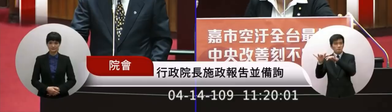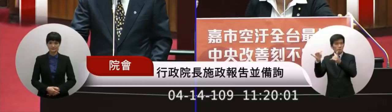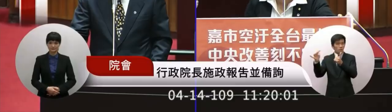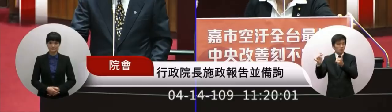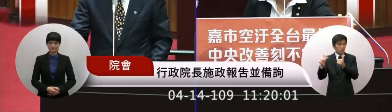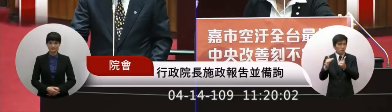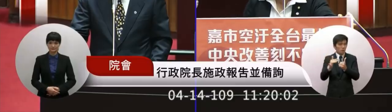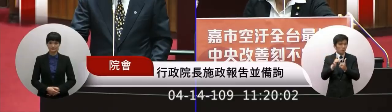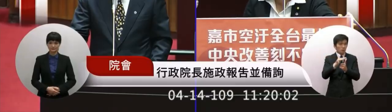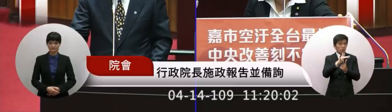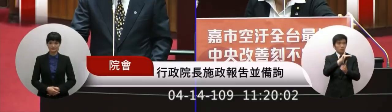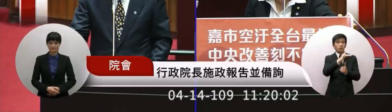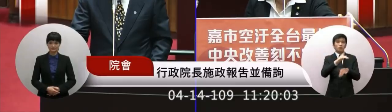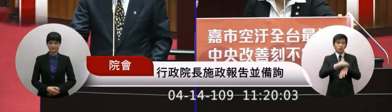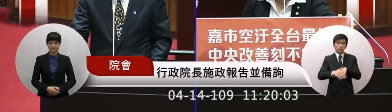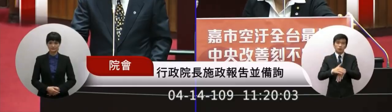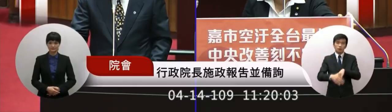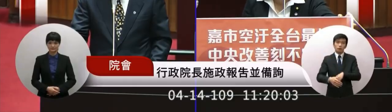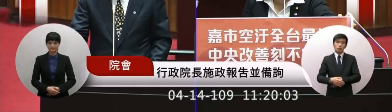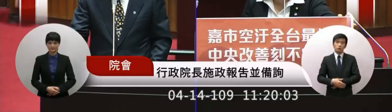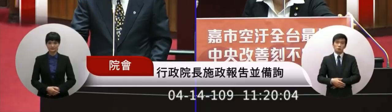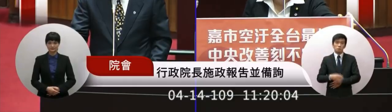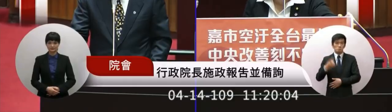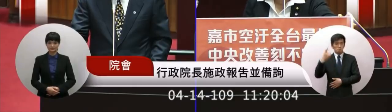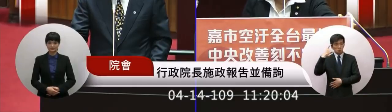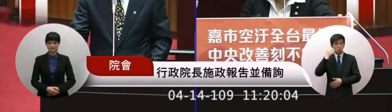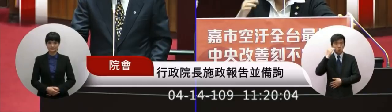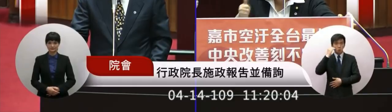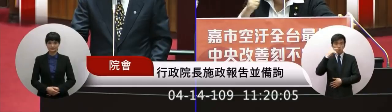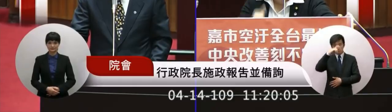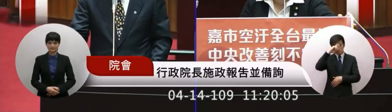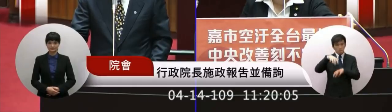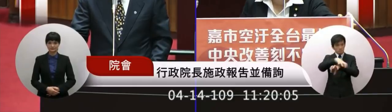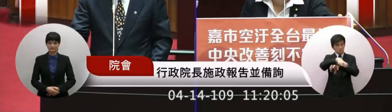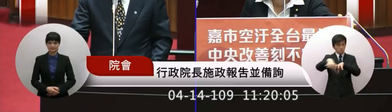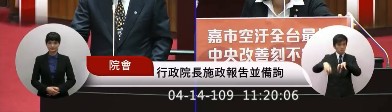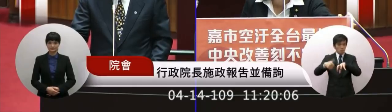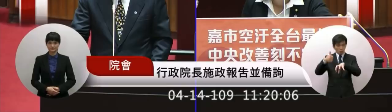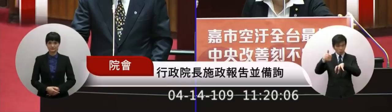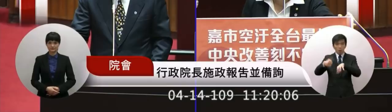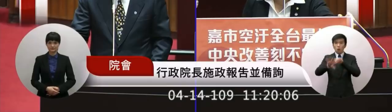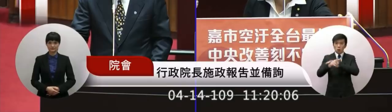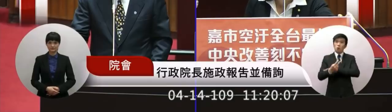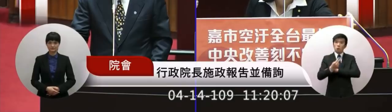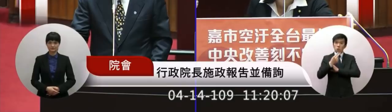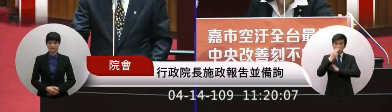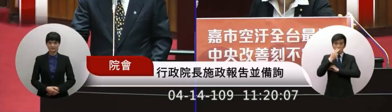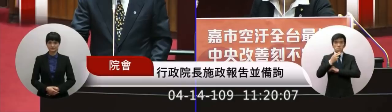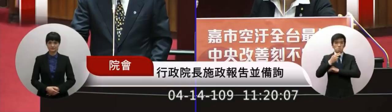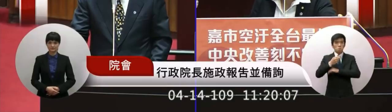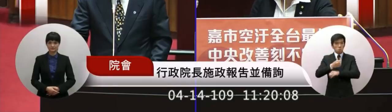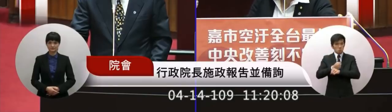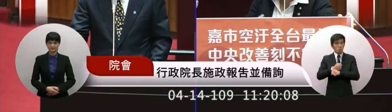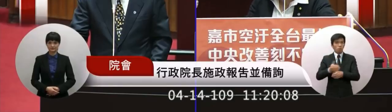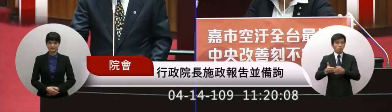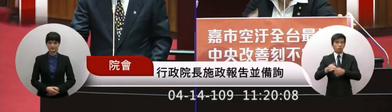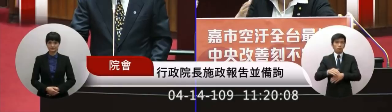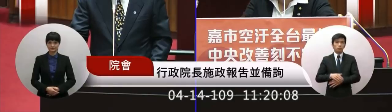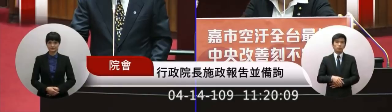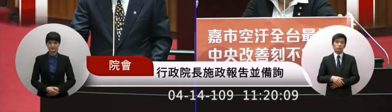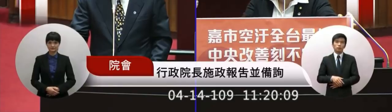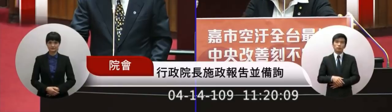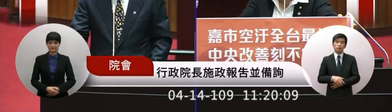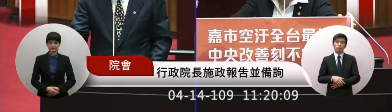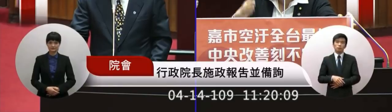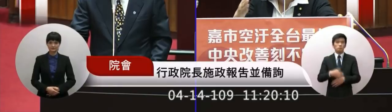風勢走我覺得環境如果要好空氣一定要好所以署長我覺得